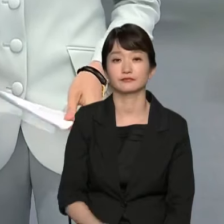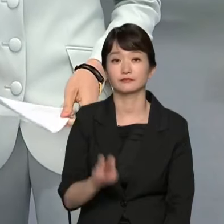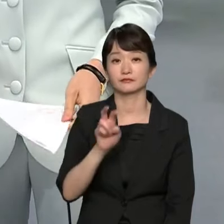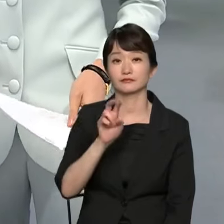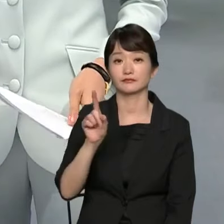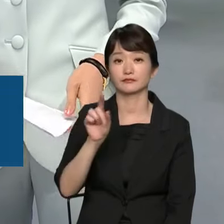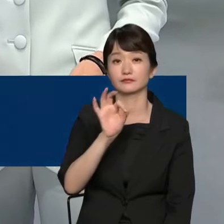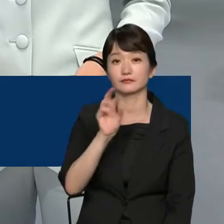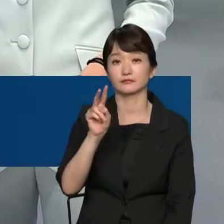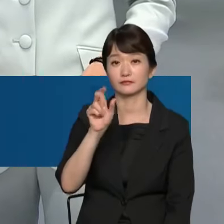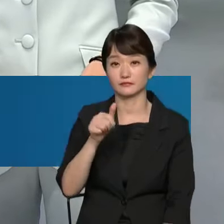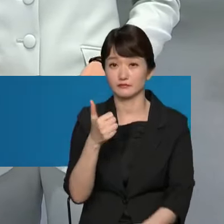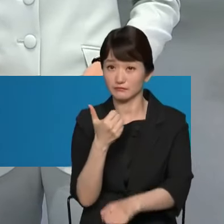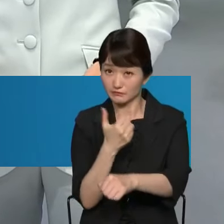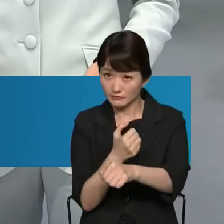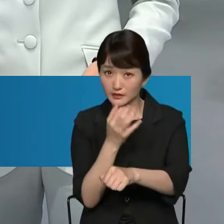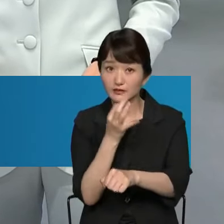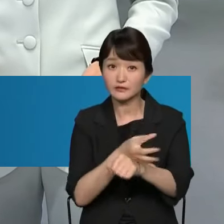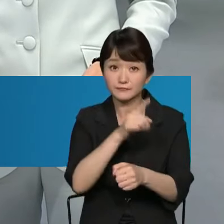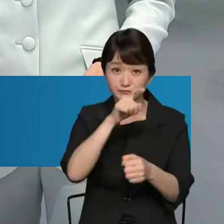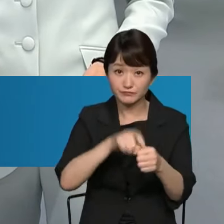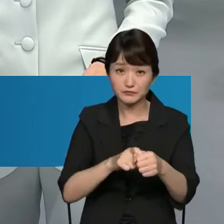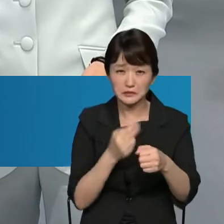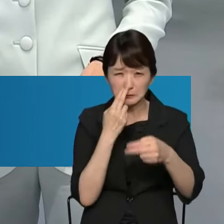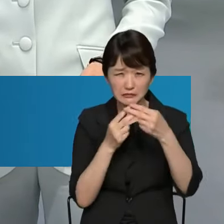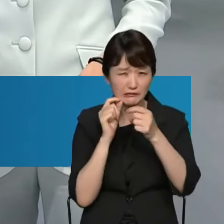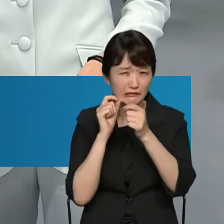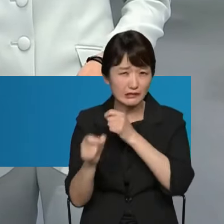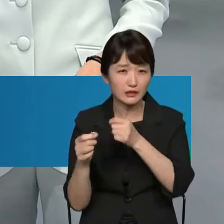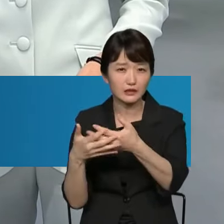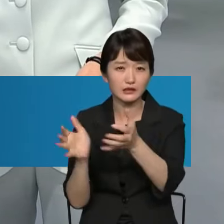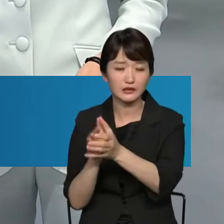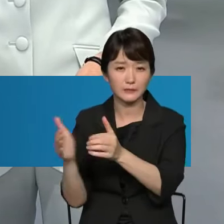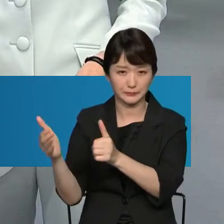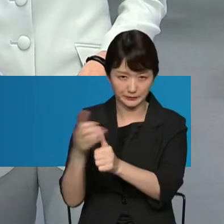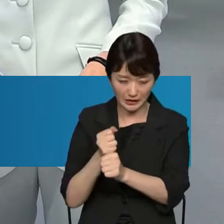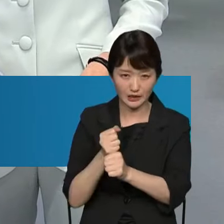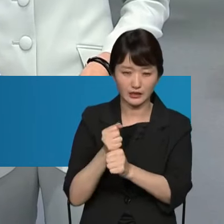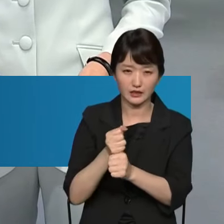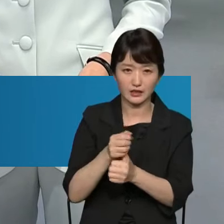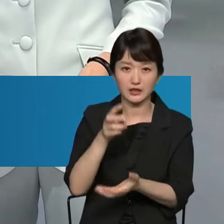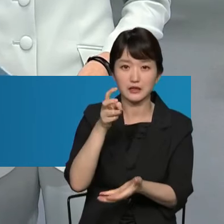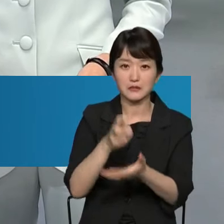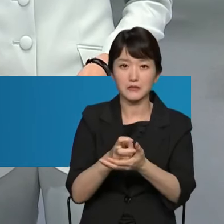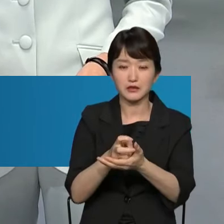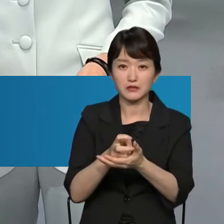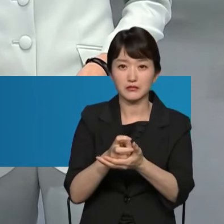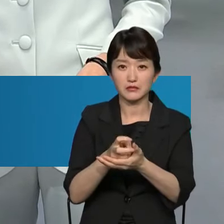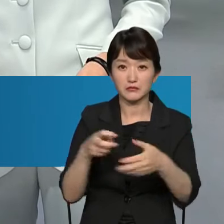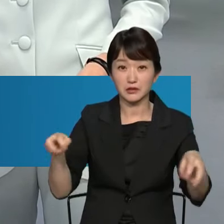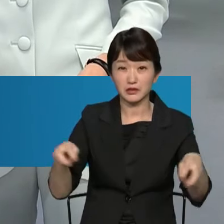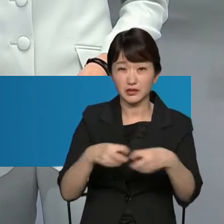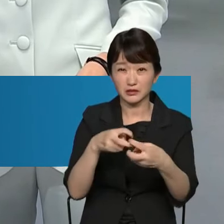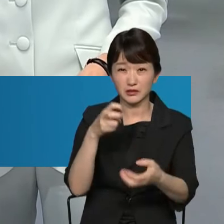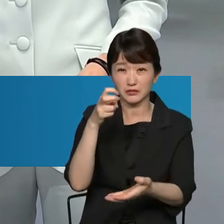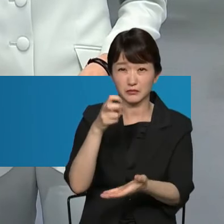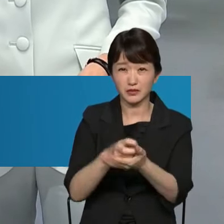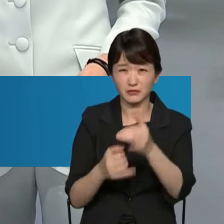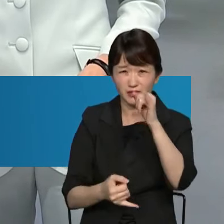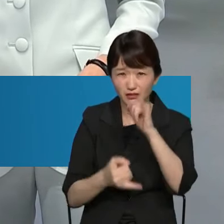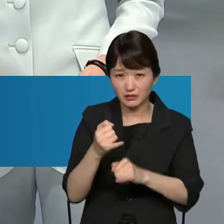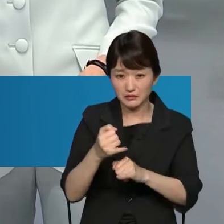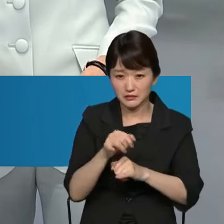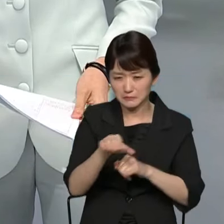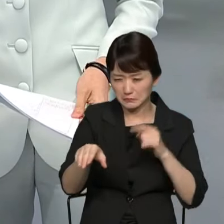마약인 필로폰을 사기 위해서 보험 사기를 저지른 일당이 붙잡혔습니다 교통 법규를 어긴 차만 골라서 일부로